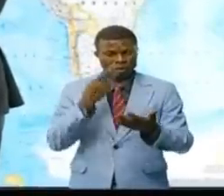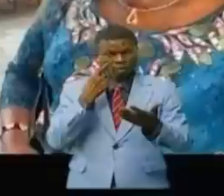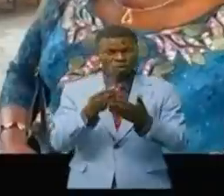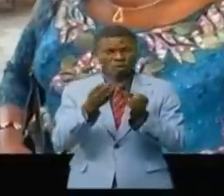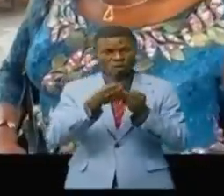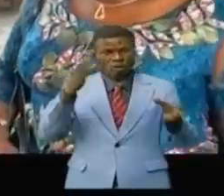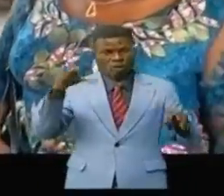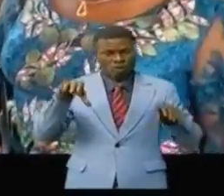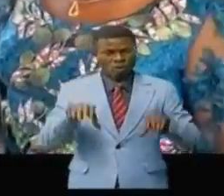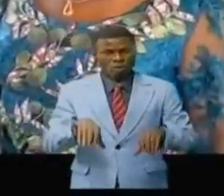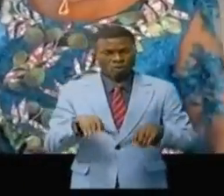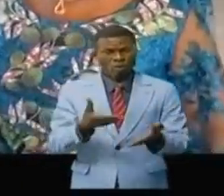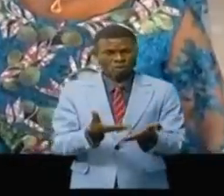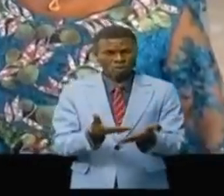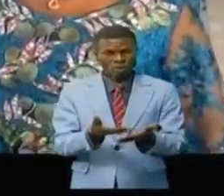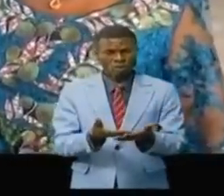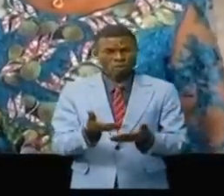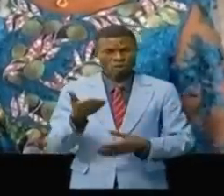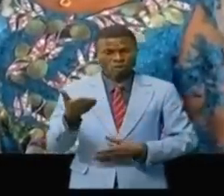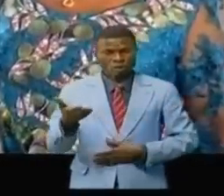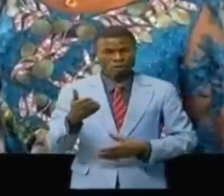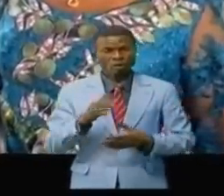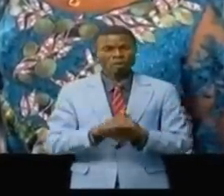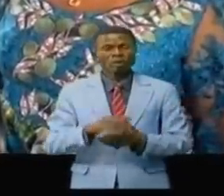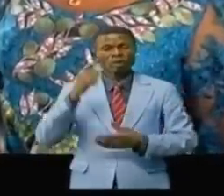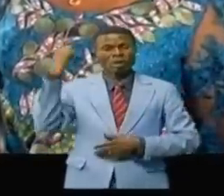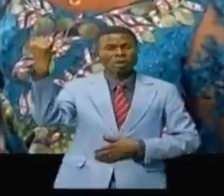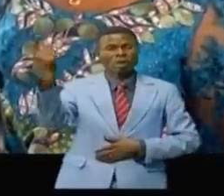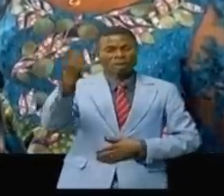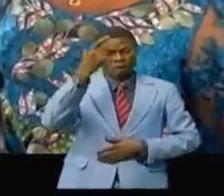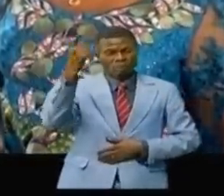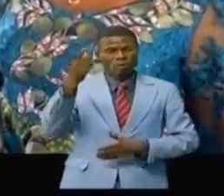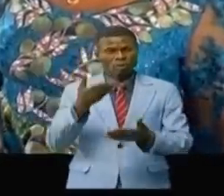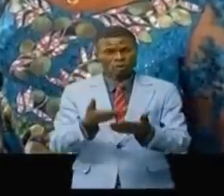patrimoine matériel de l'humanité. Donc,